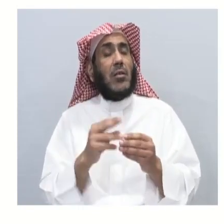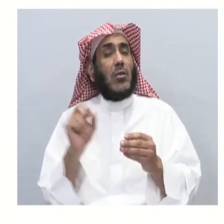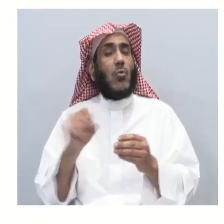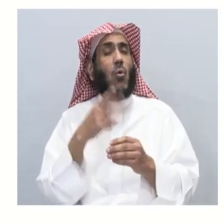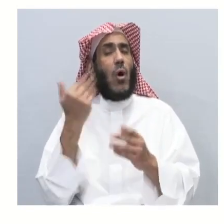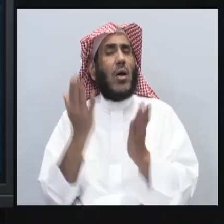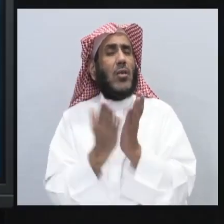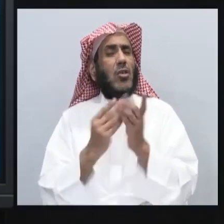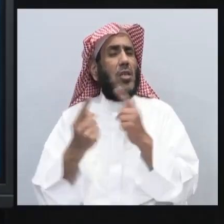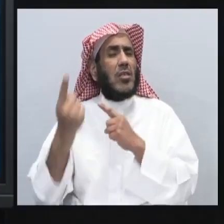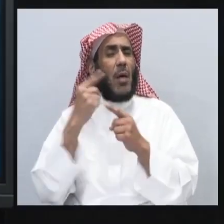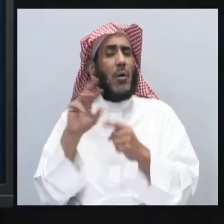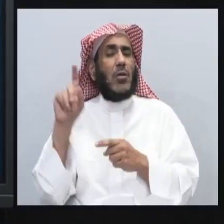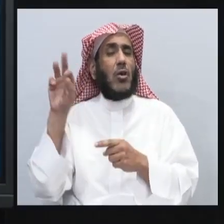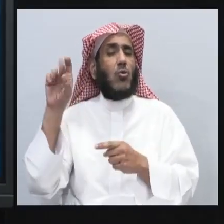درسناها سابقا.